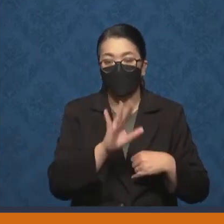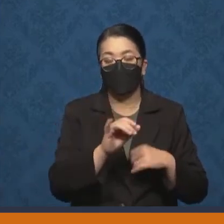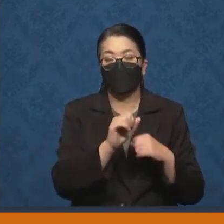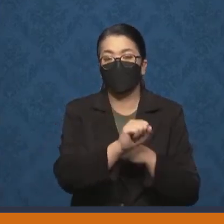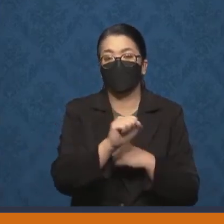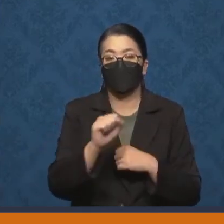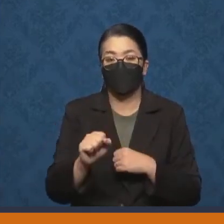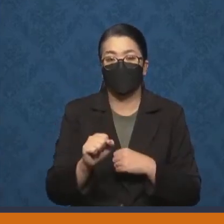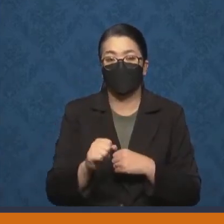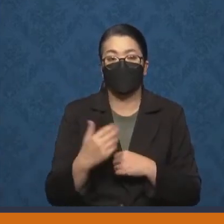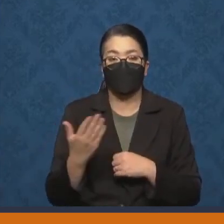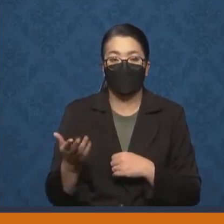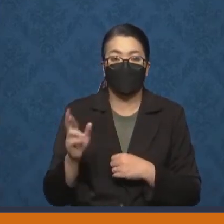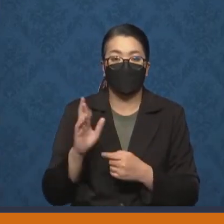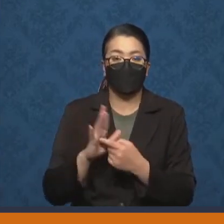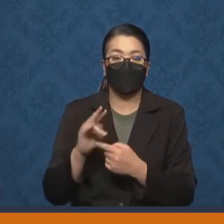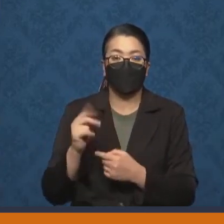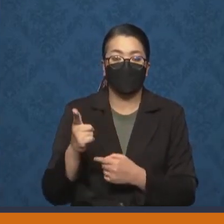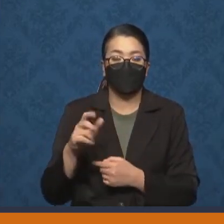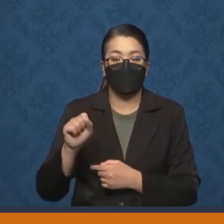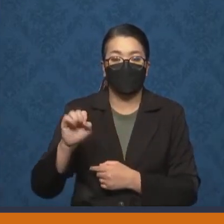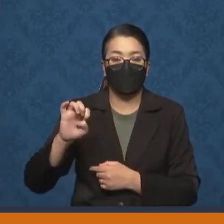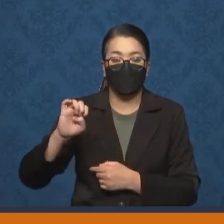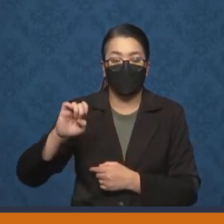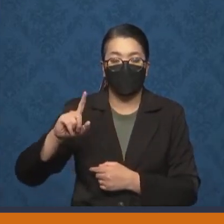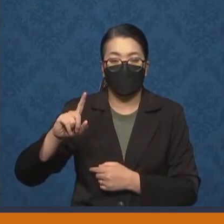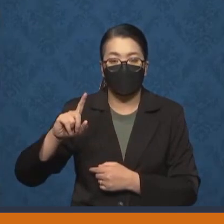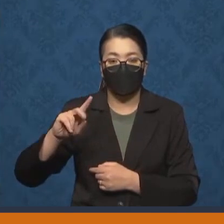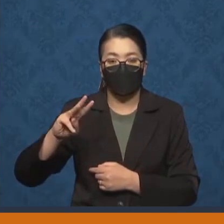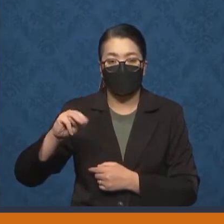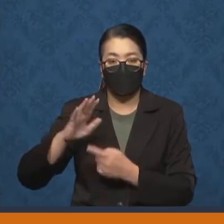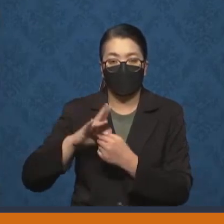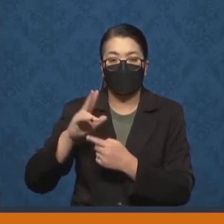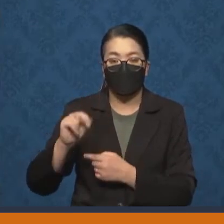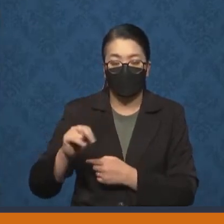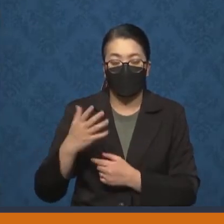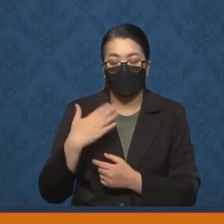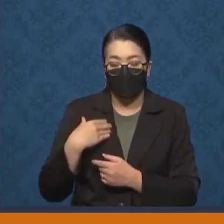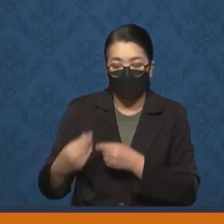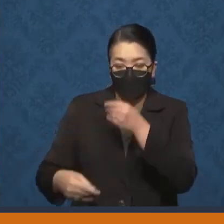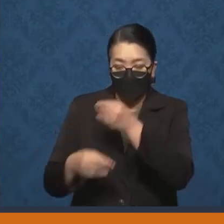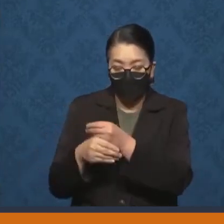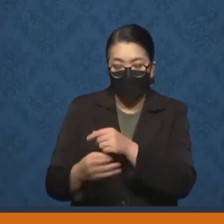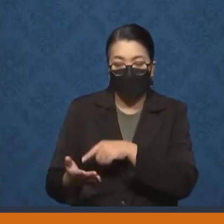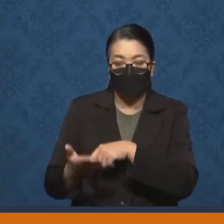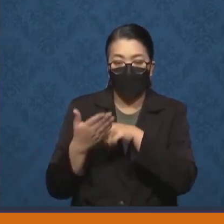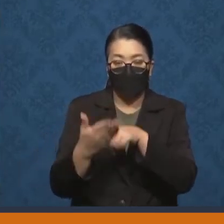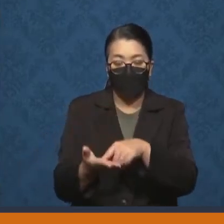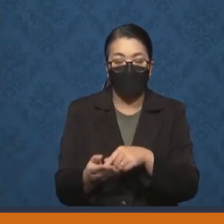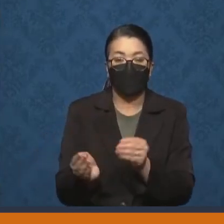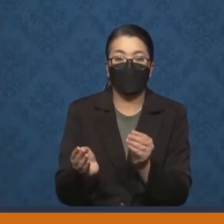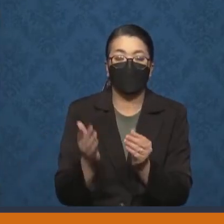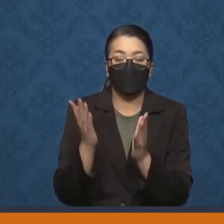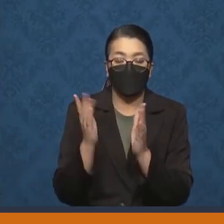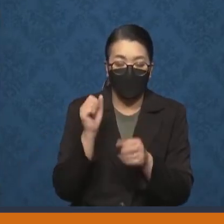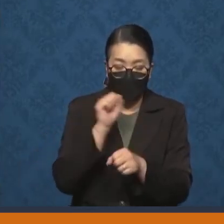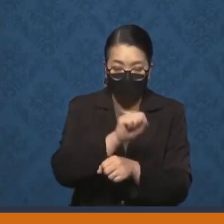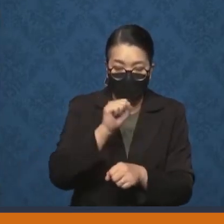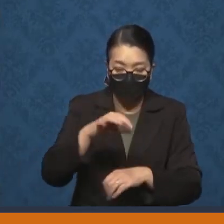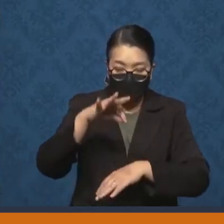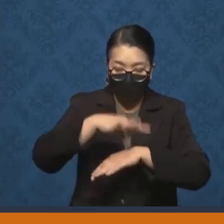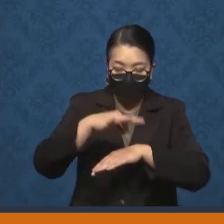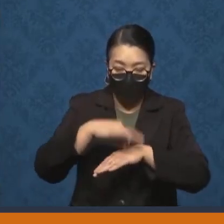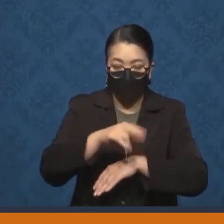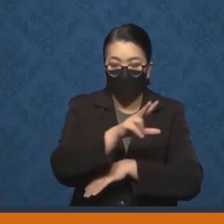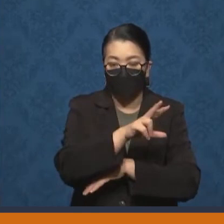รังสิมันต์โรมเนื่องจากคำแปรยติของผมนั้นมีการระบุจำนวนสัดส่วนของจำนวนส.ส.เป็น350